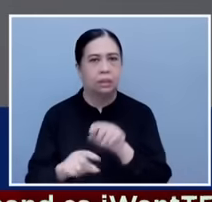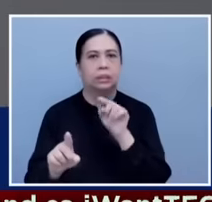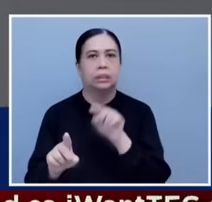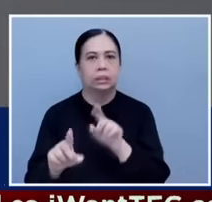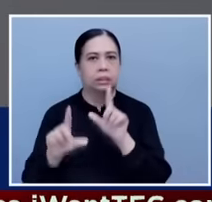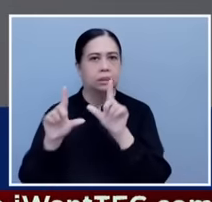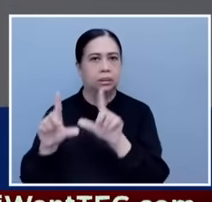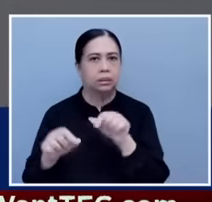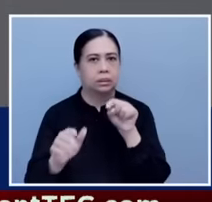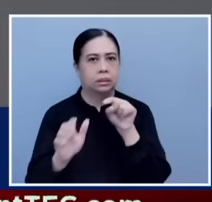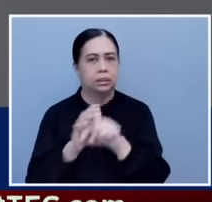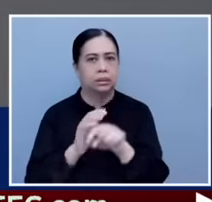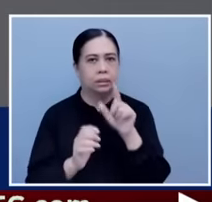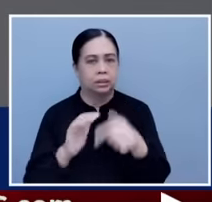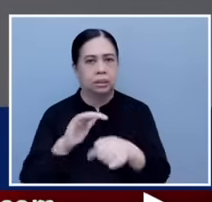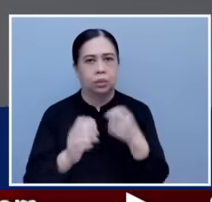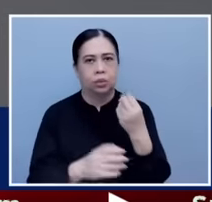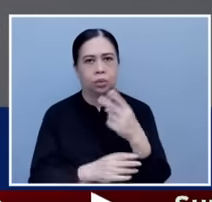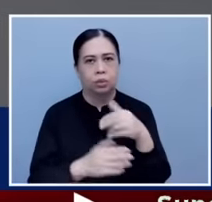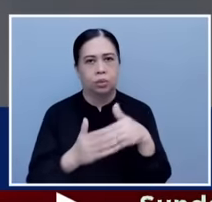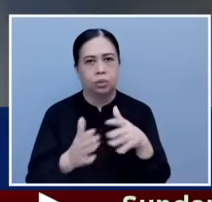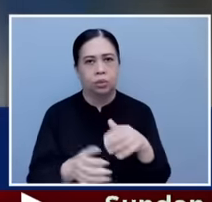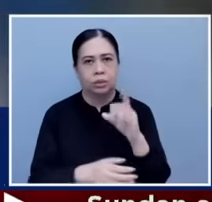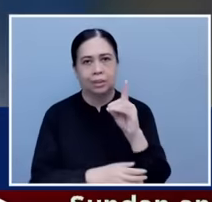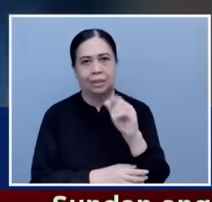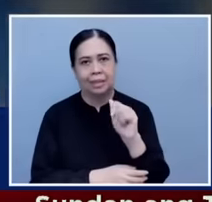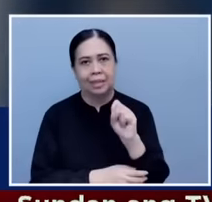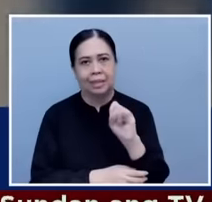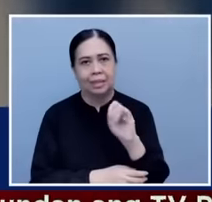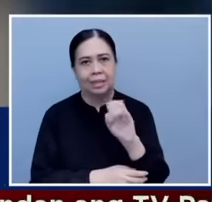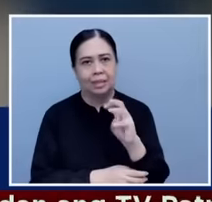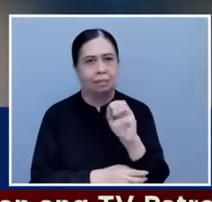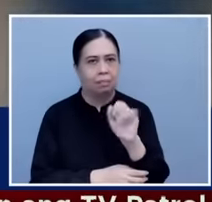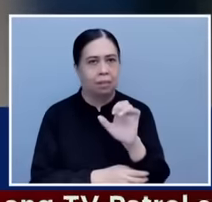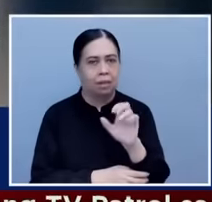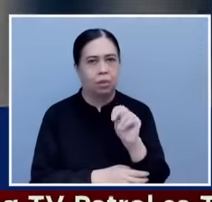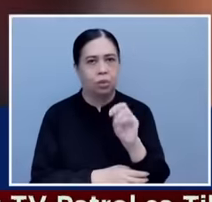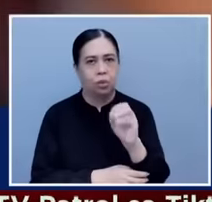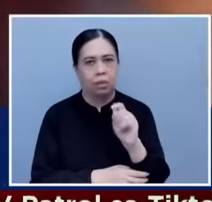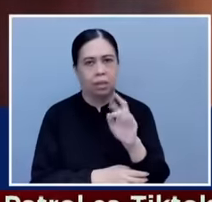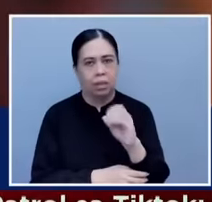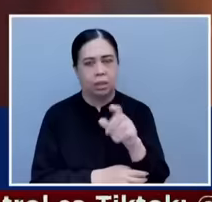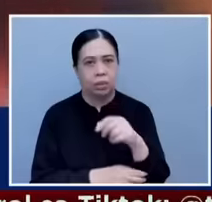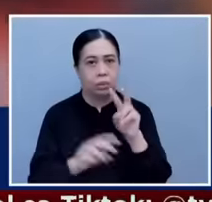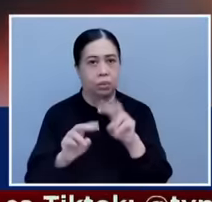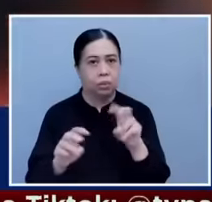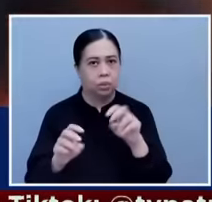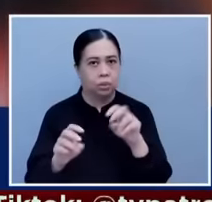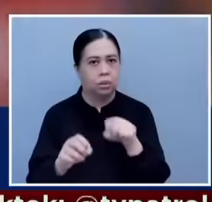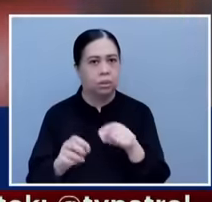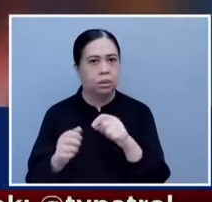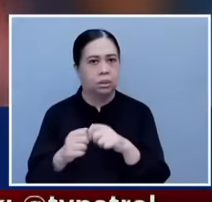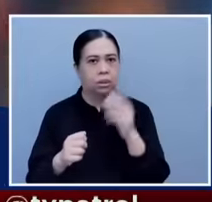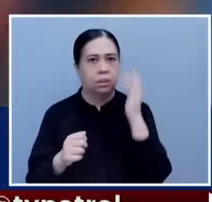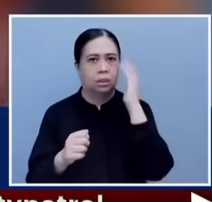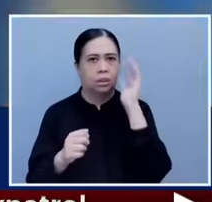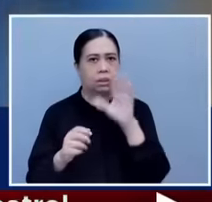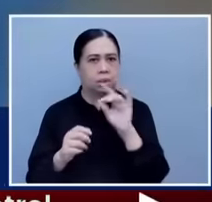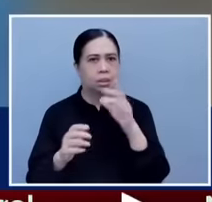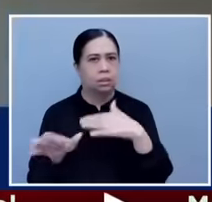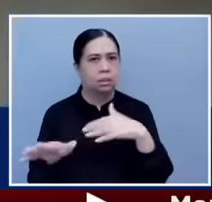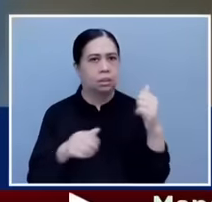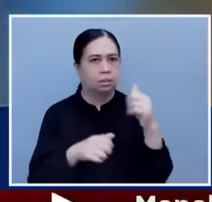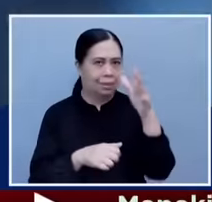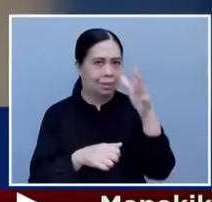sa pagpatay sa grade 12 student na si Daisy May Notaryo. Sa investigasyon ng Caloocan Police, lumalabas na nalaman ng suspect na umalis ang ama